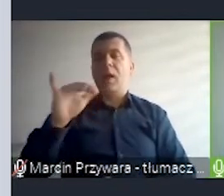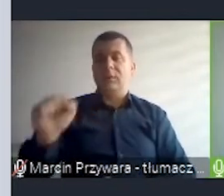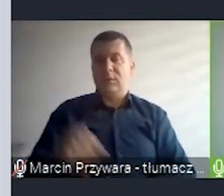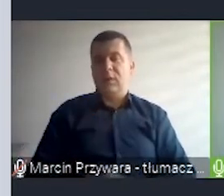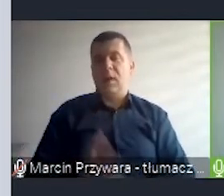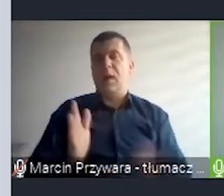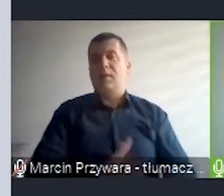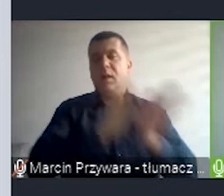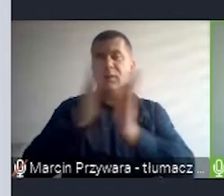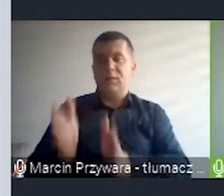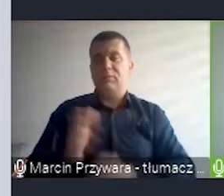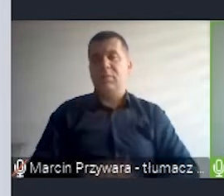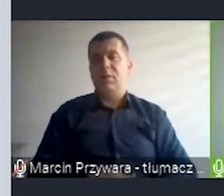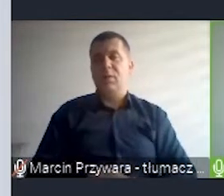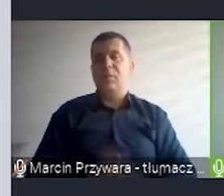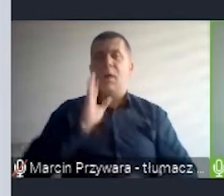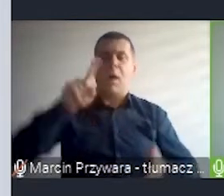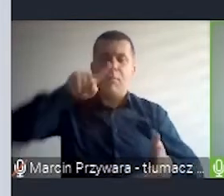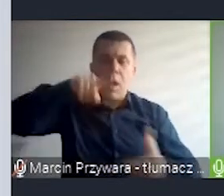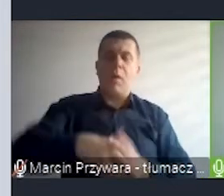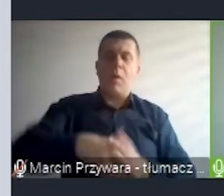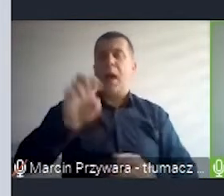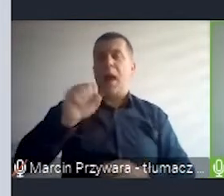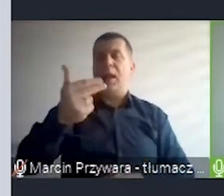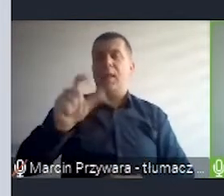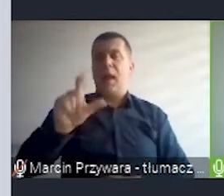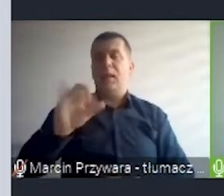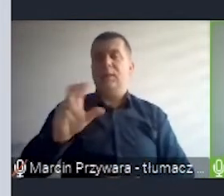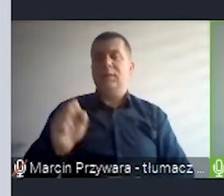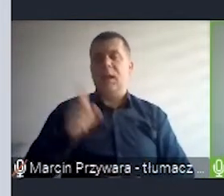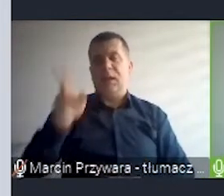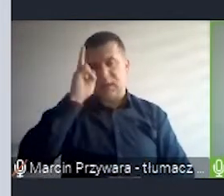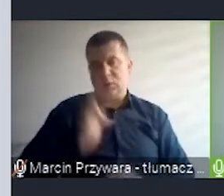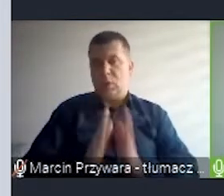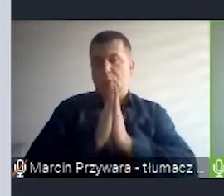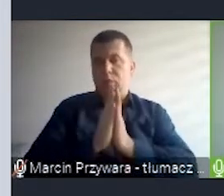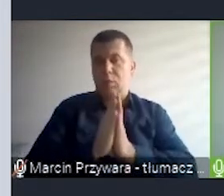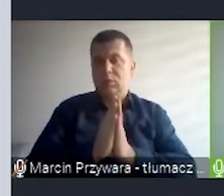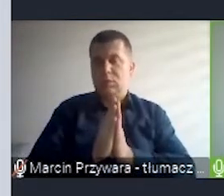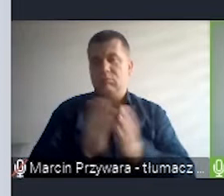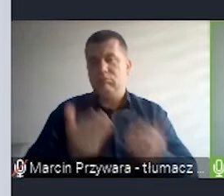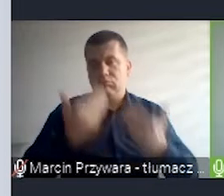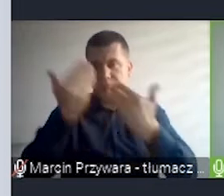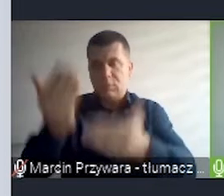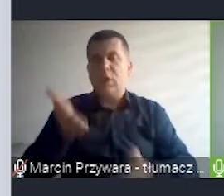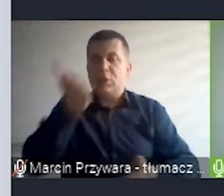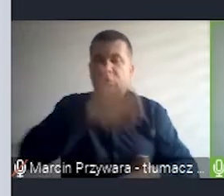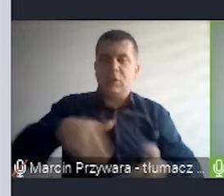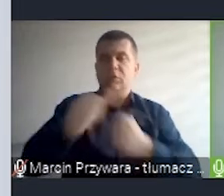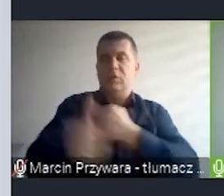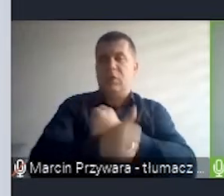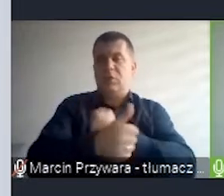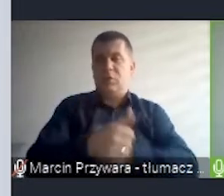a następnie w tak zwanej pogłębionej analizie instytucja prosi o przedstawienie części dokumentów.